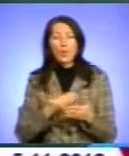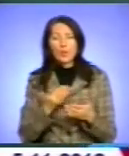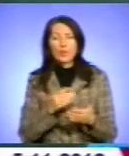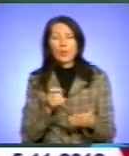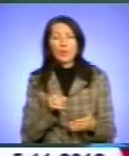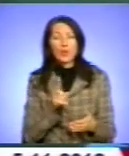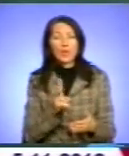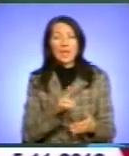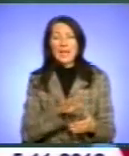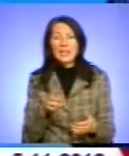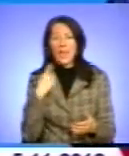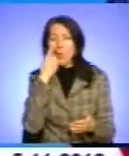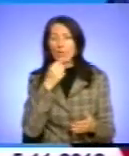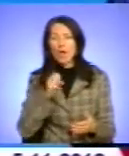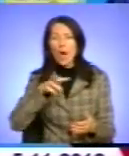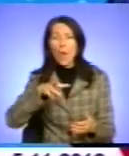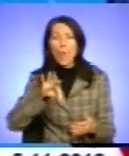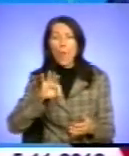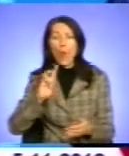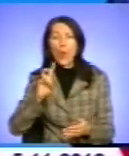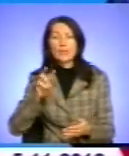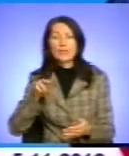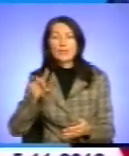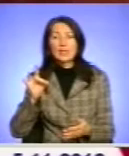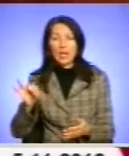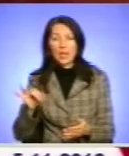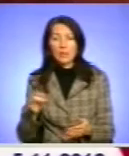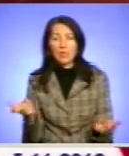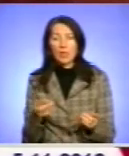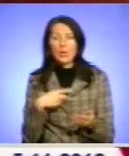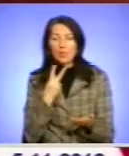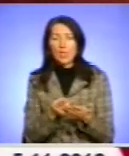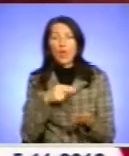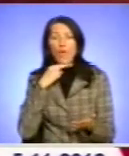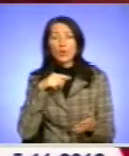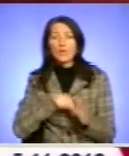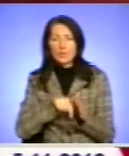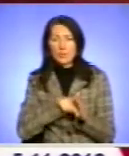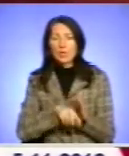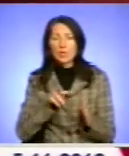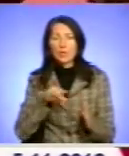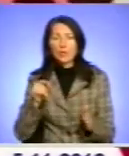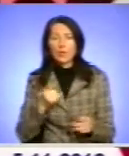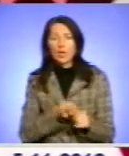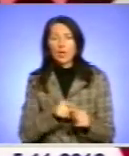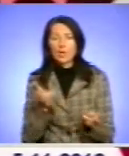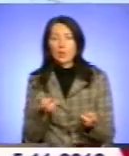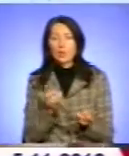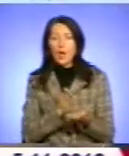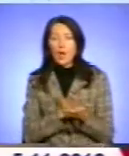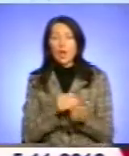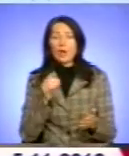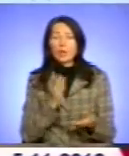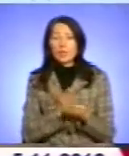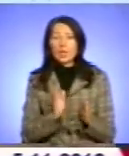а монстри. І, звичайно, треба звертати увагу на зміст мультфільму, який повинен містити лише позитивні повчання.